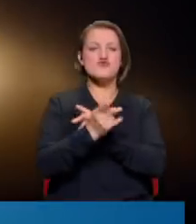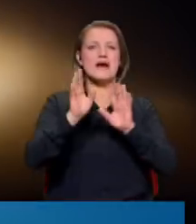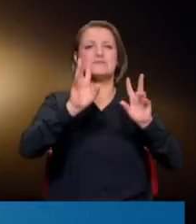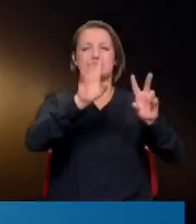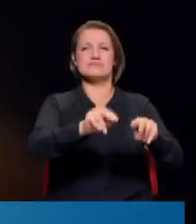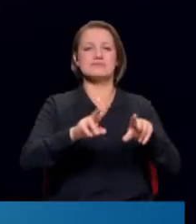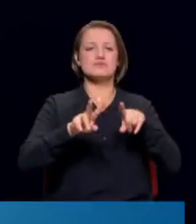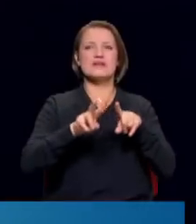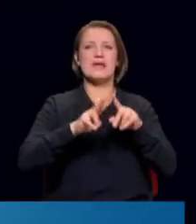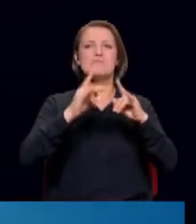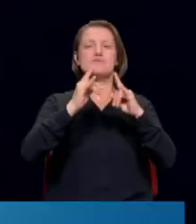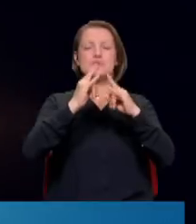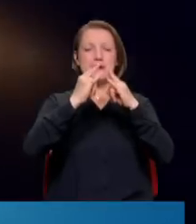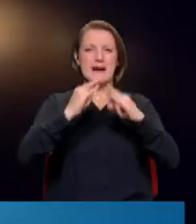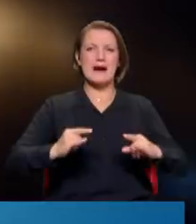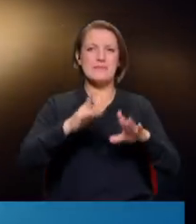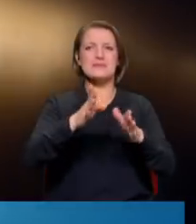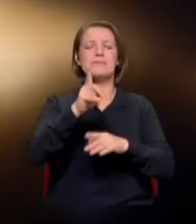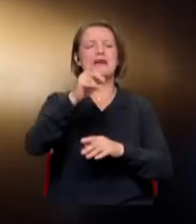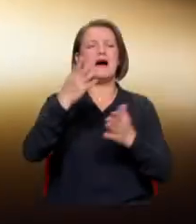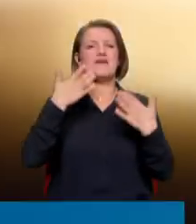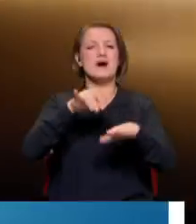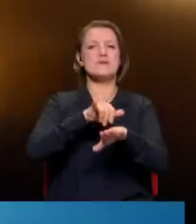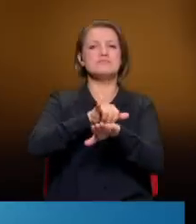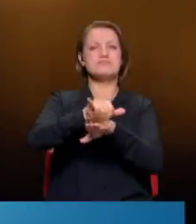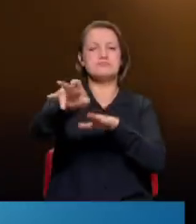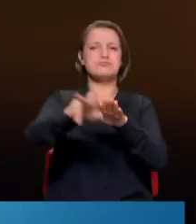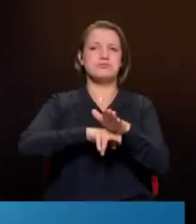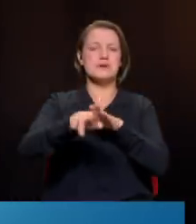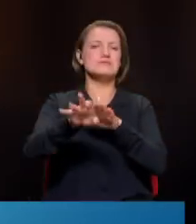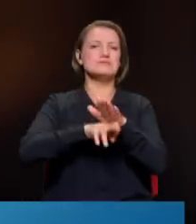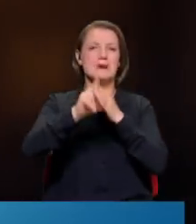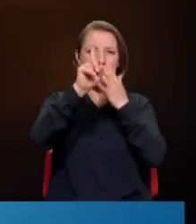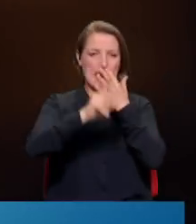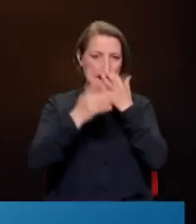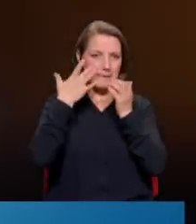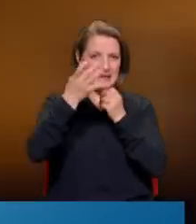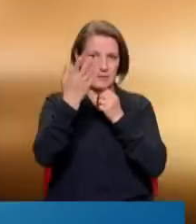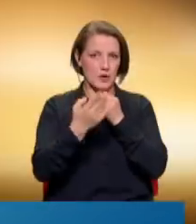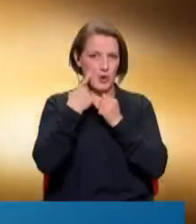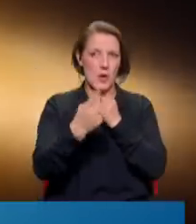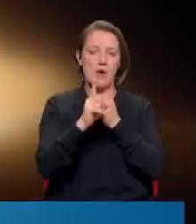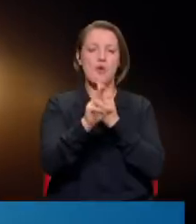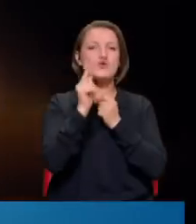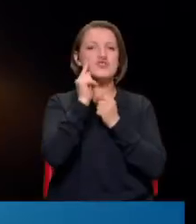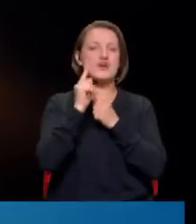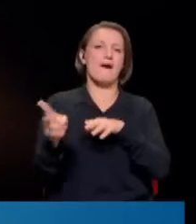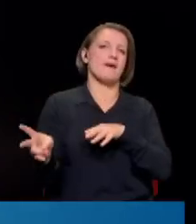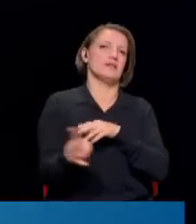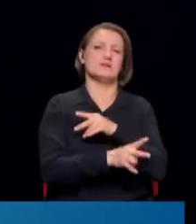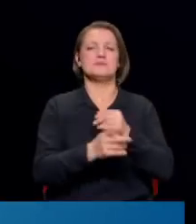nusayr mülteci kampında bir pazara hava saldırısı düzenledi saldırıda ilk belirlemelere göre 13 kişi